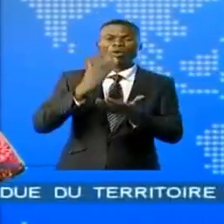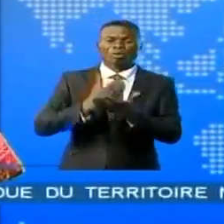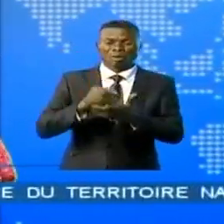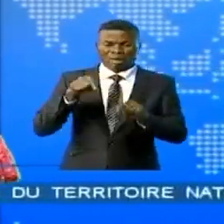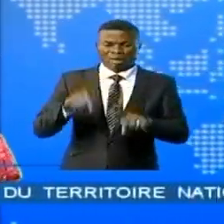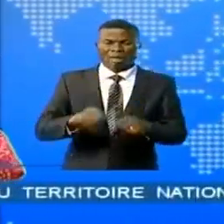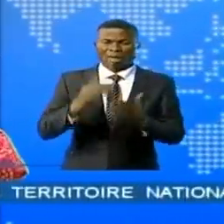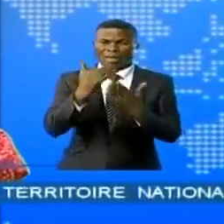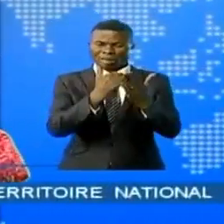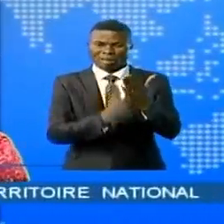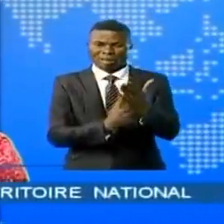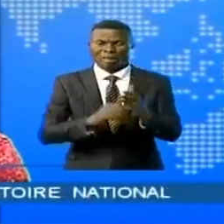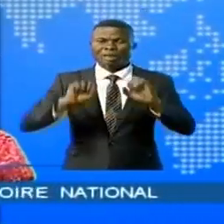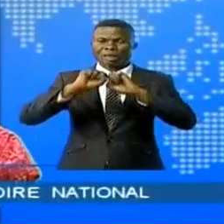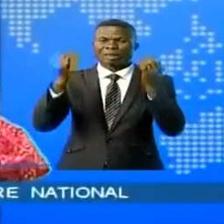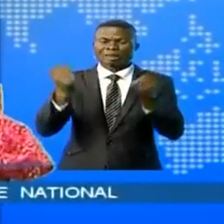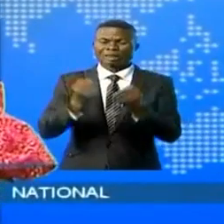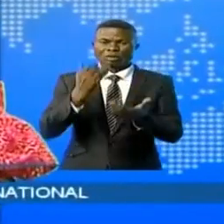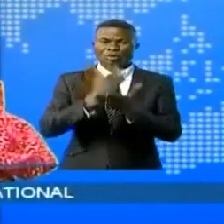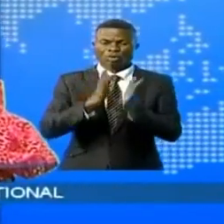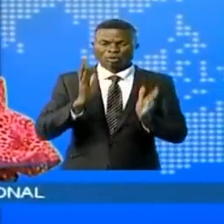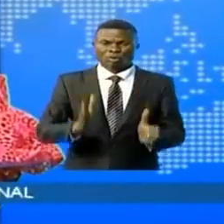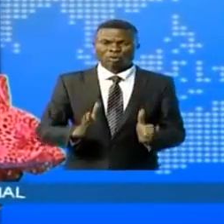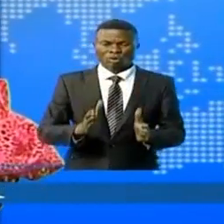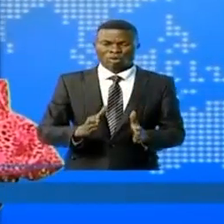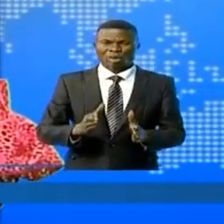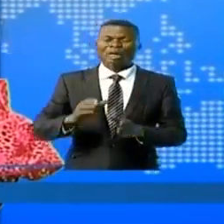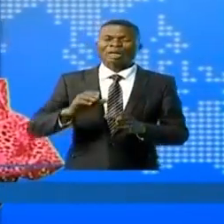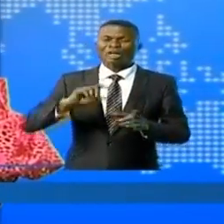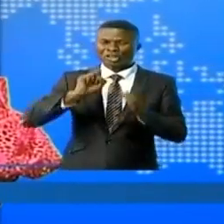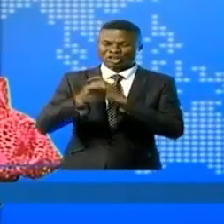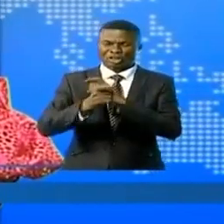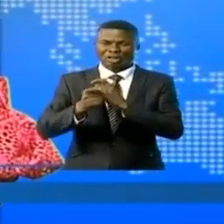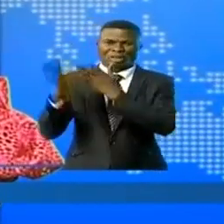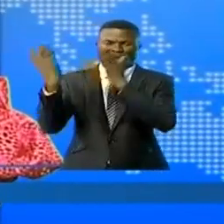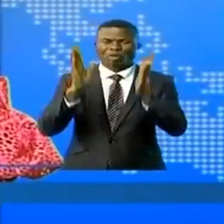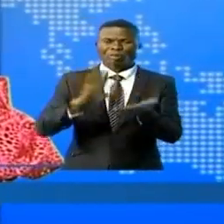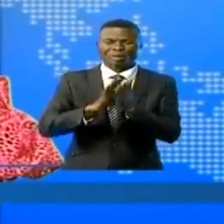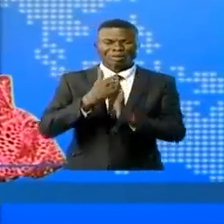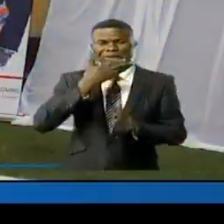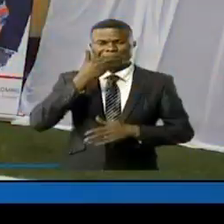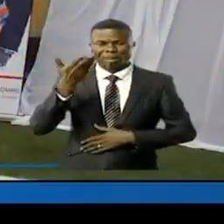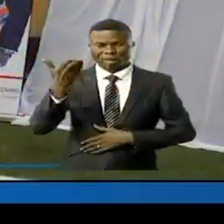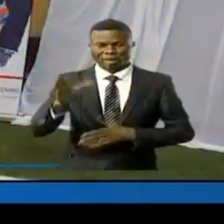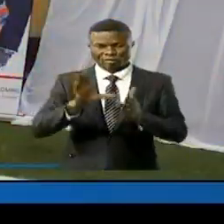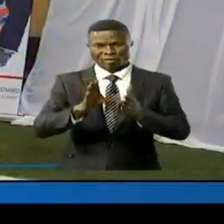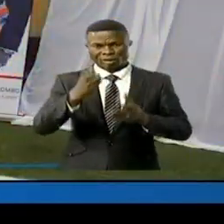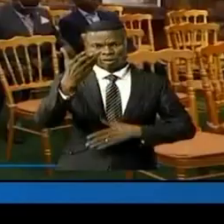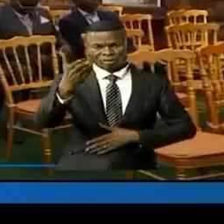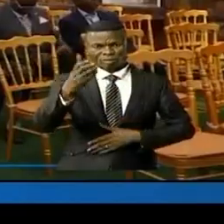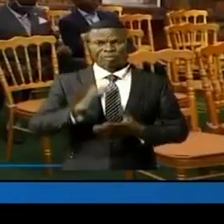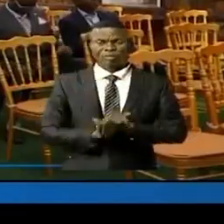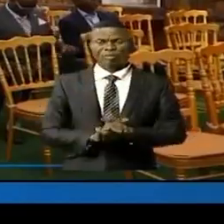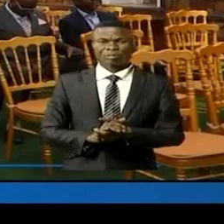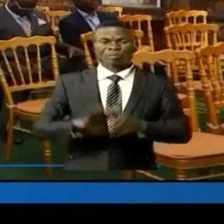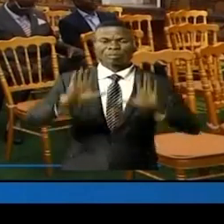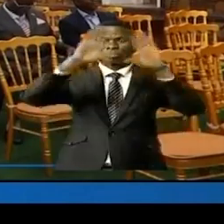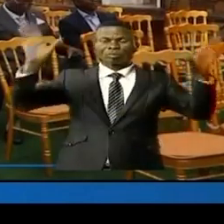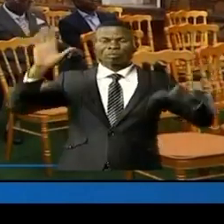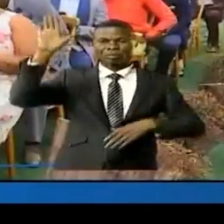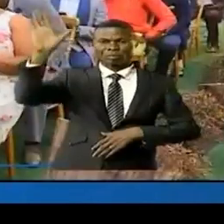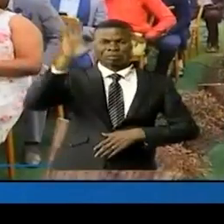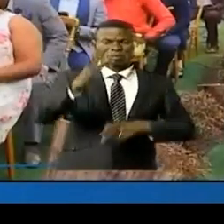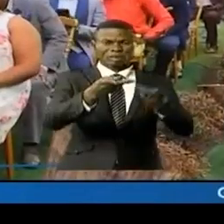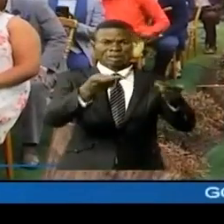des sous traitants pour formaliser leur business mairie indiquait nous en dit plus les décors plantés l'espace